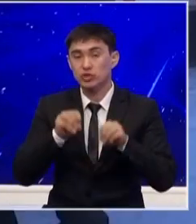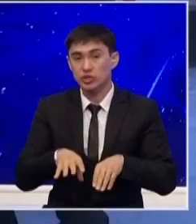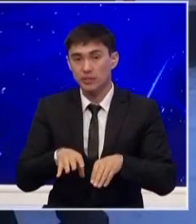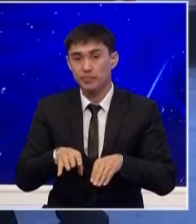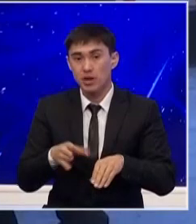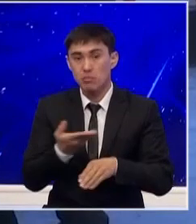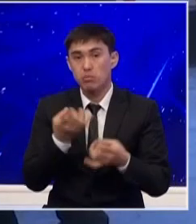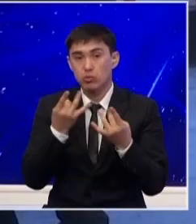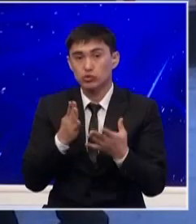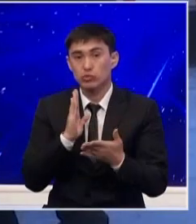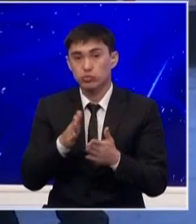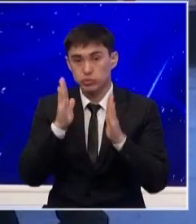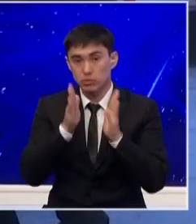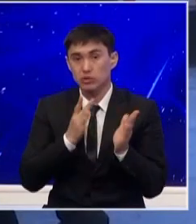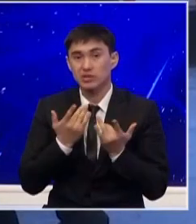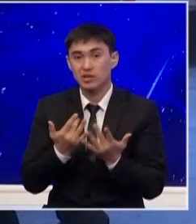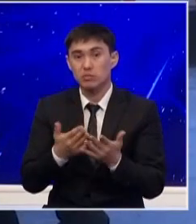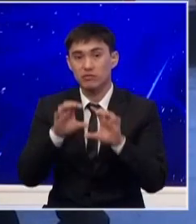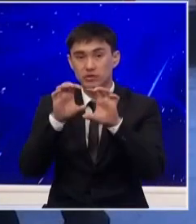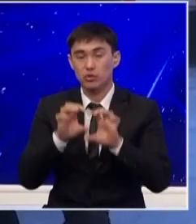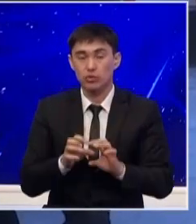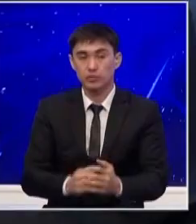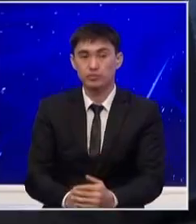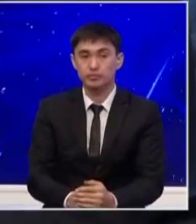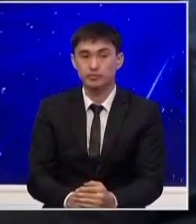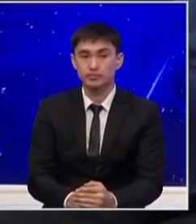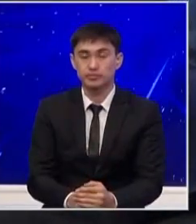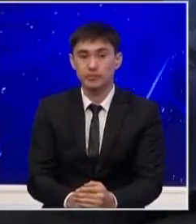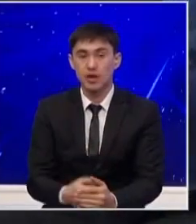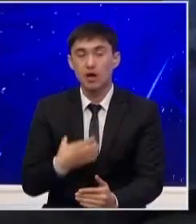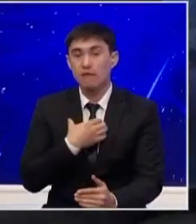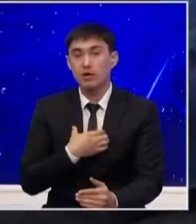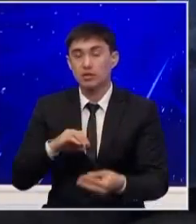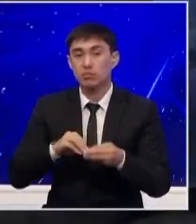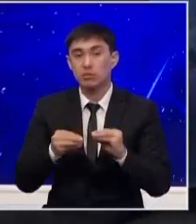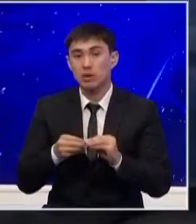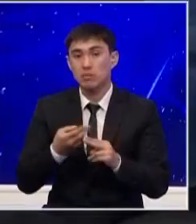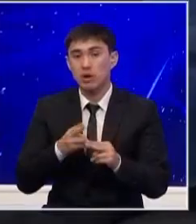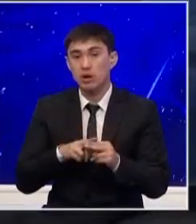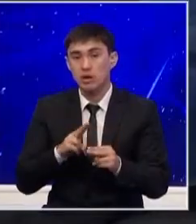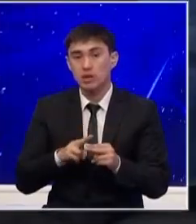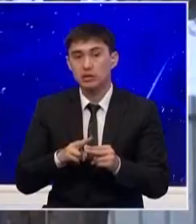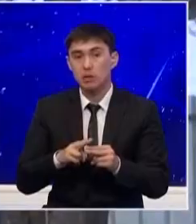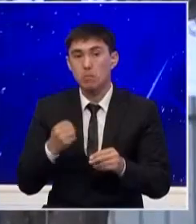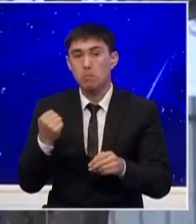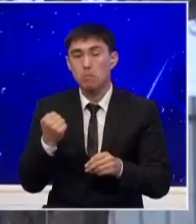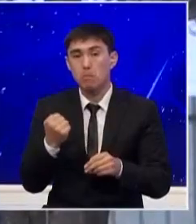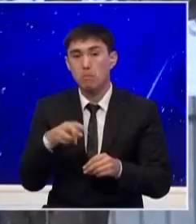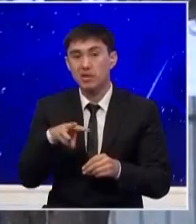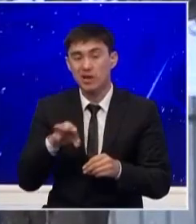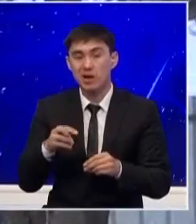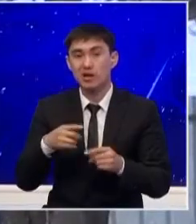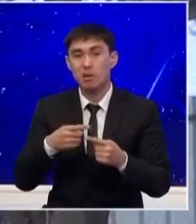Мы просто вынуждены соблюдать требования закона. Немаловажной проблемой также является то, что материально-техническая